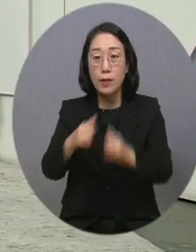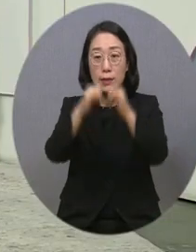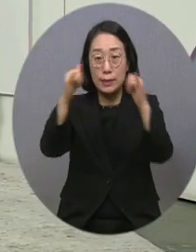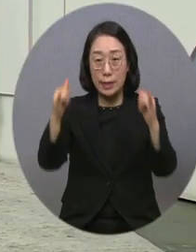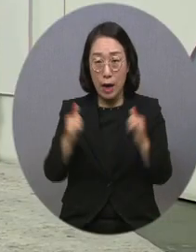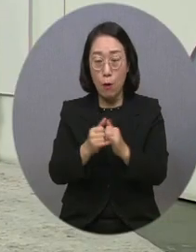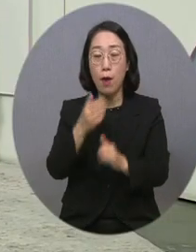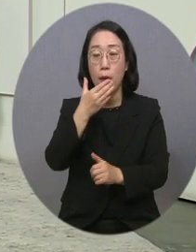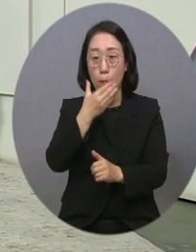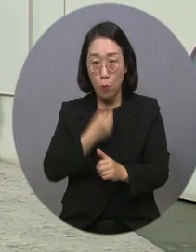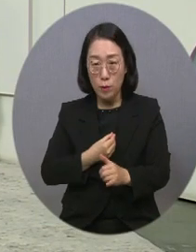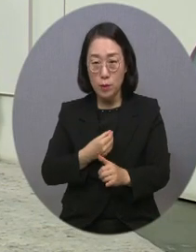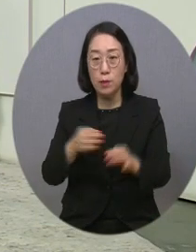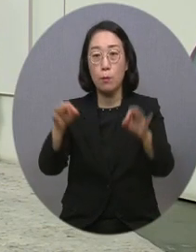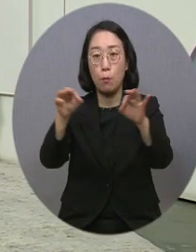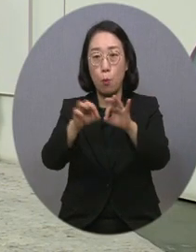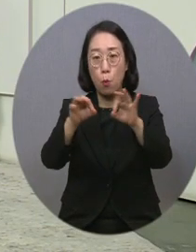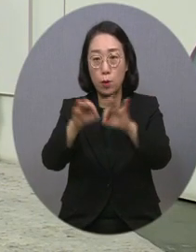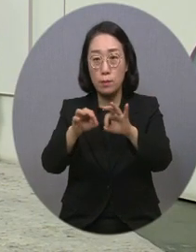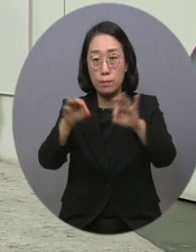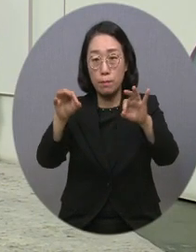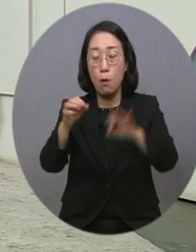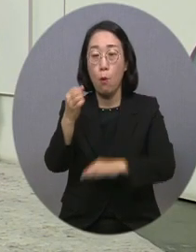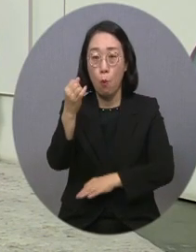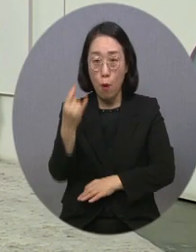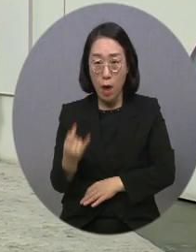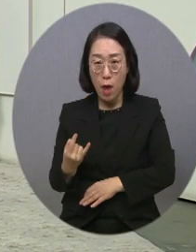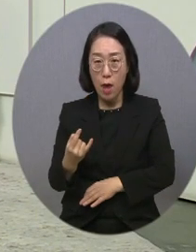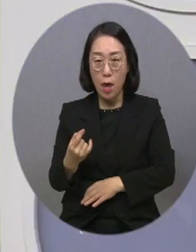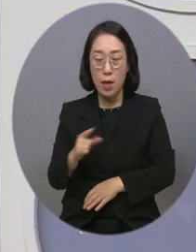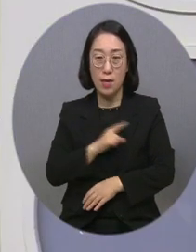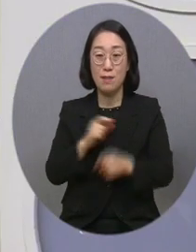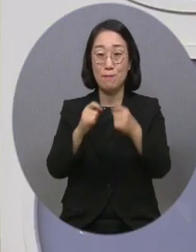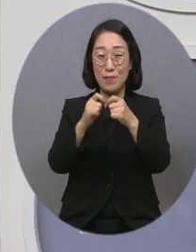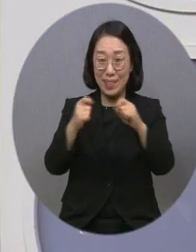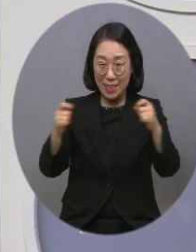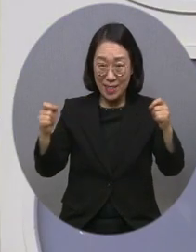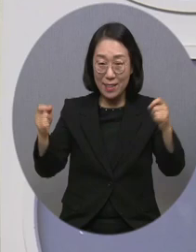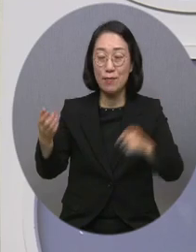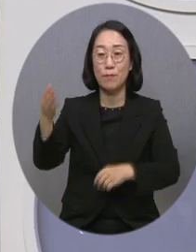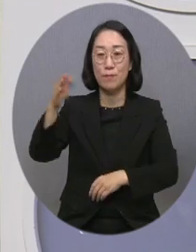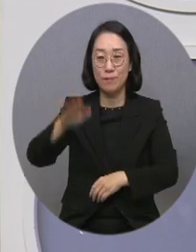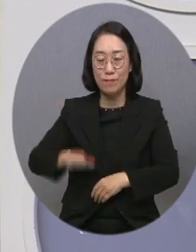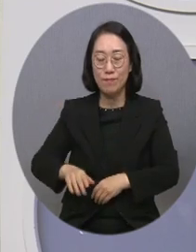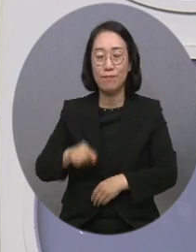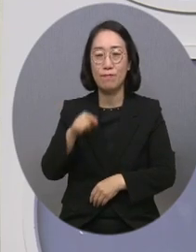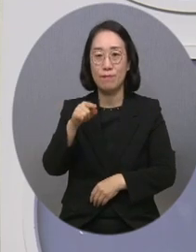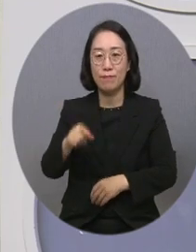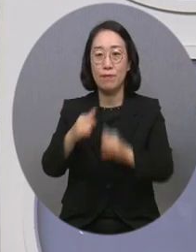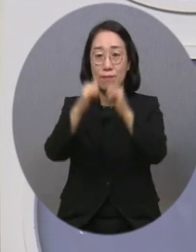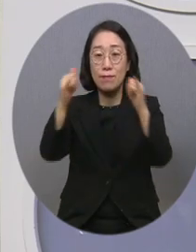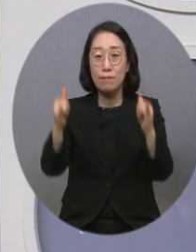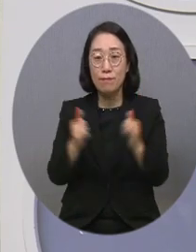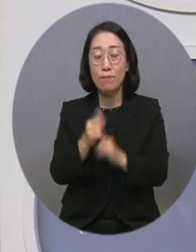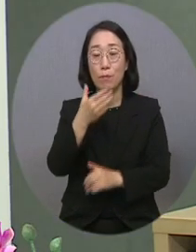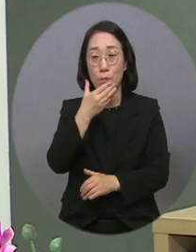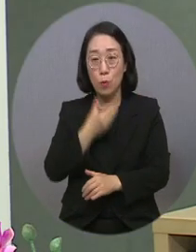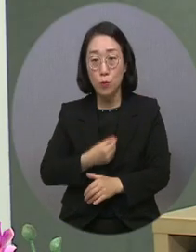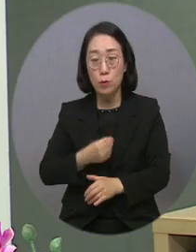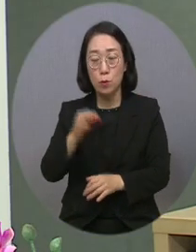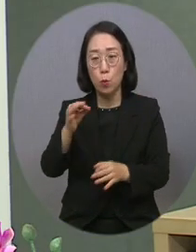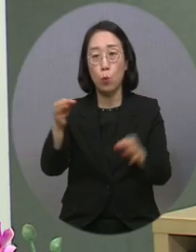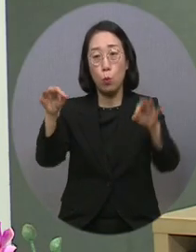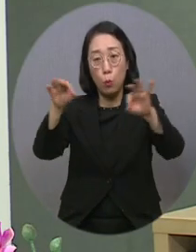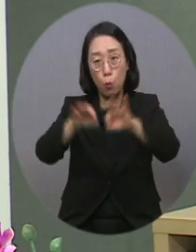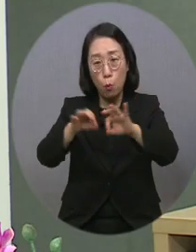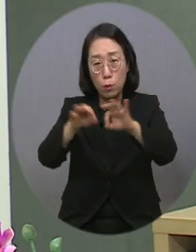사회복지 공동 모금회다. 나 이래서 이제 타이틀이 좀 길지만은 이 사회복지 모금회라는